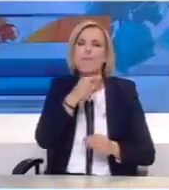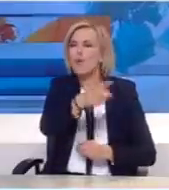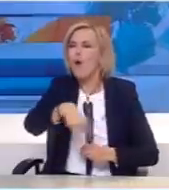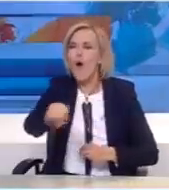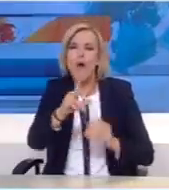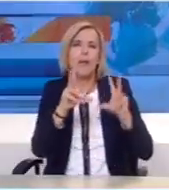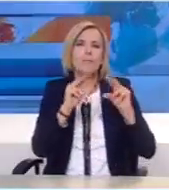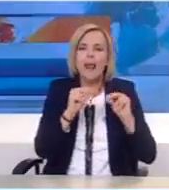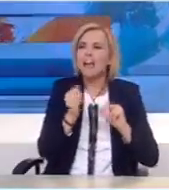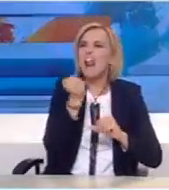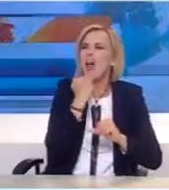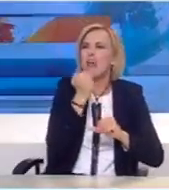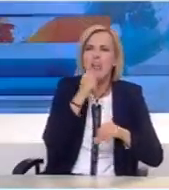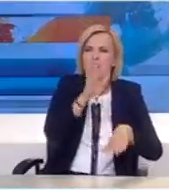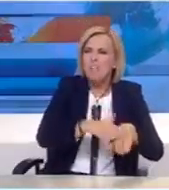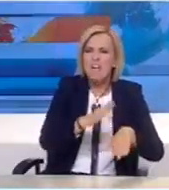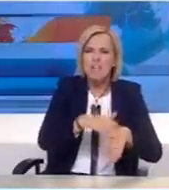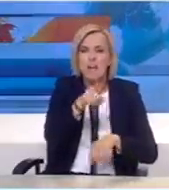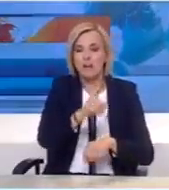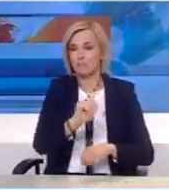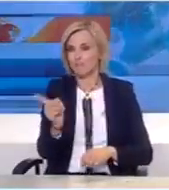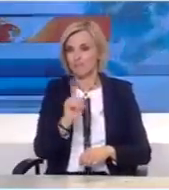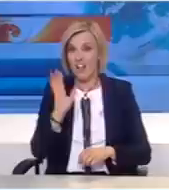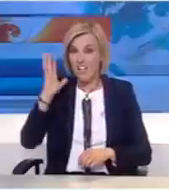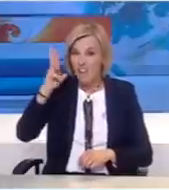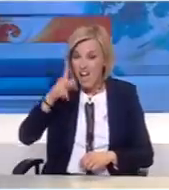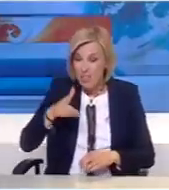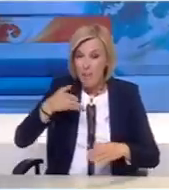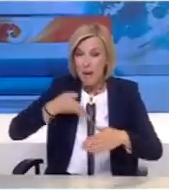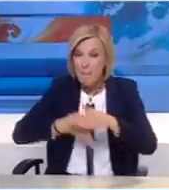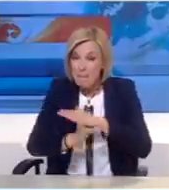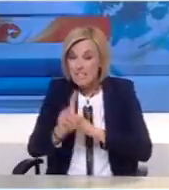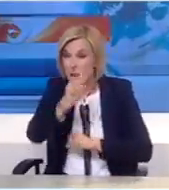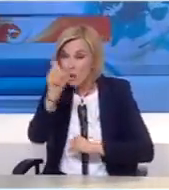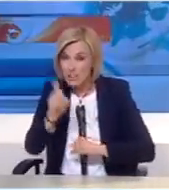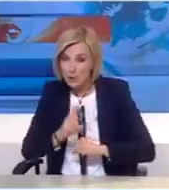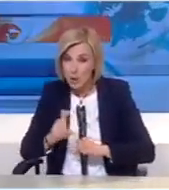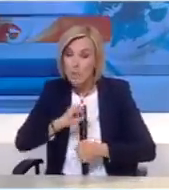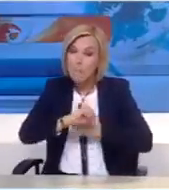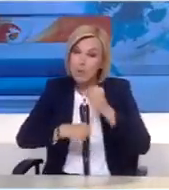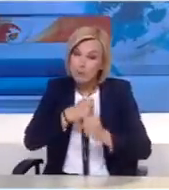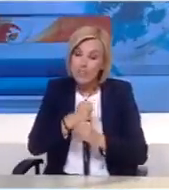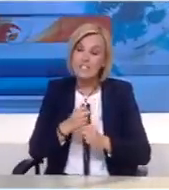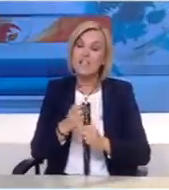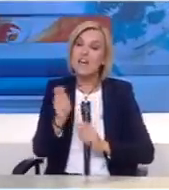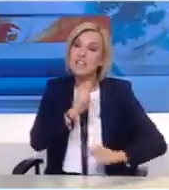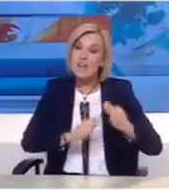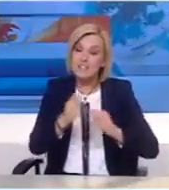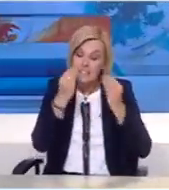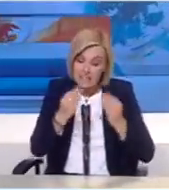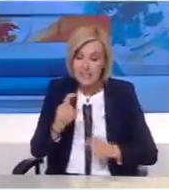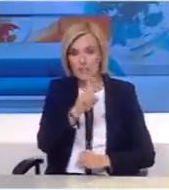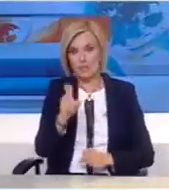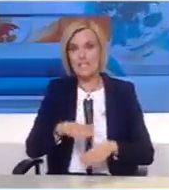πολύ δύσκολο να προσπαθείς μέσα από την καθημερινότητα να γίνεσαι καλύτερος σαν άνθρωπος. Και να πω εδώ κάτι για την αμεσότητα, Υπουργέ μου, συγγνώμη